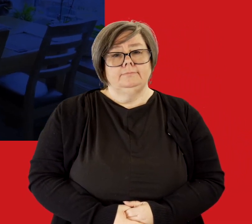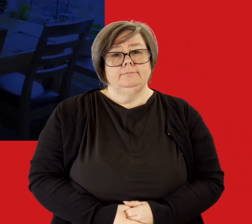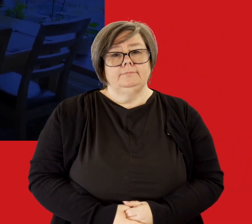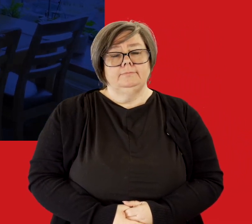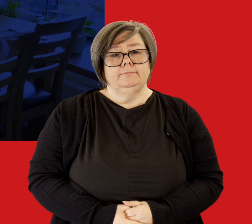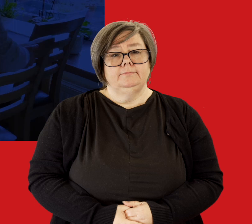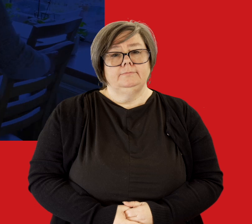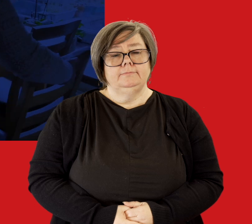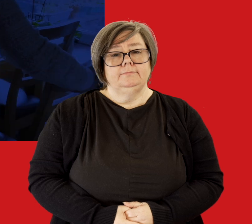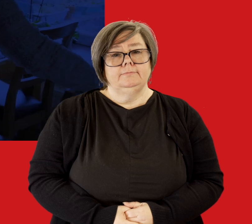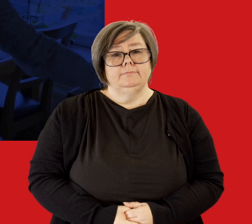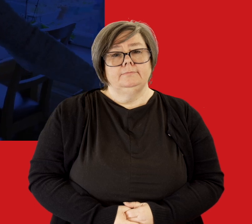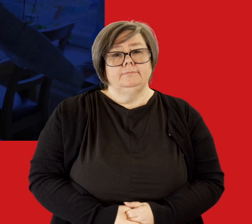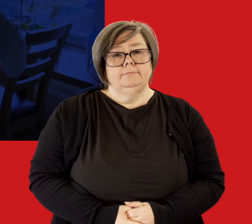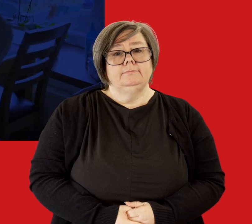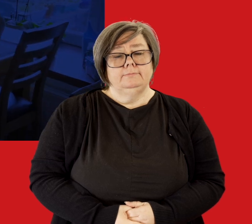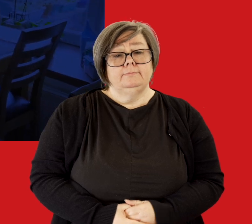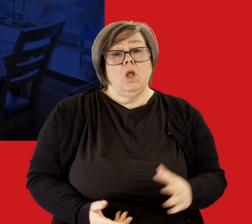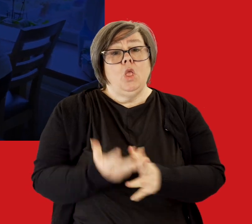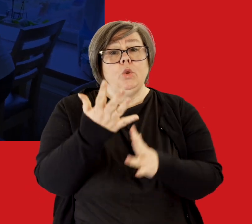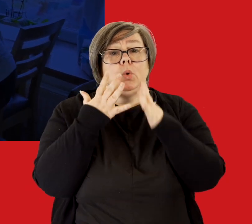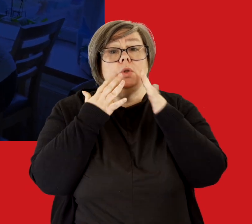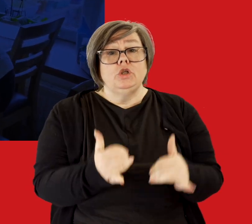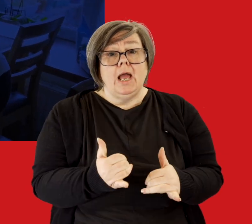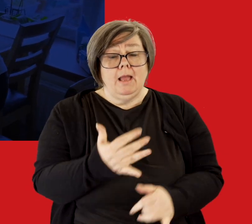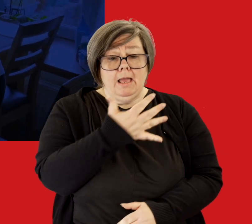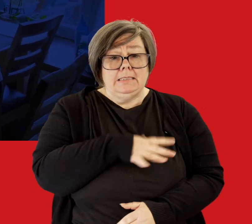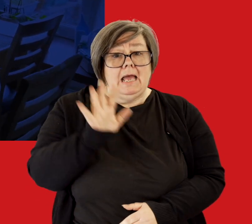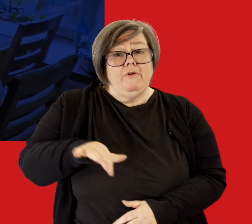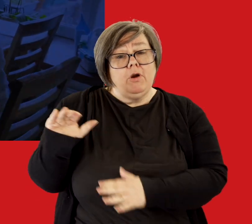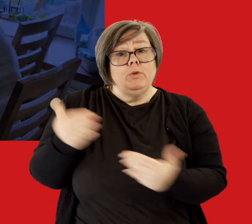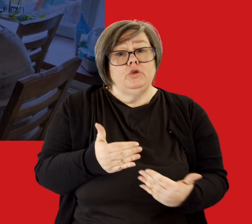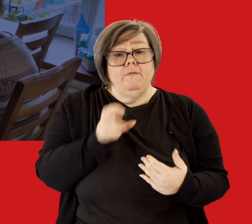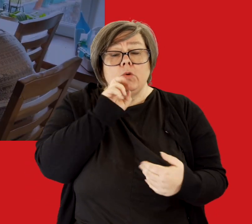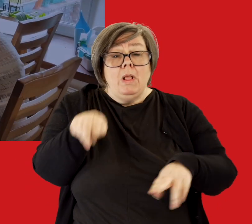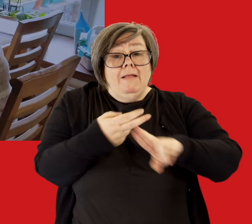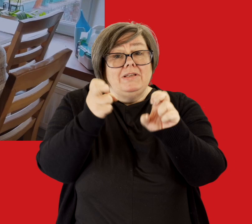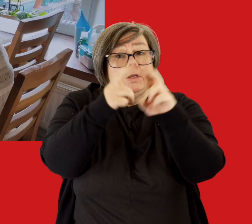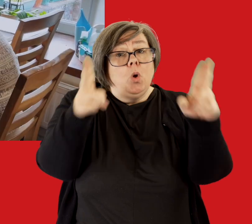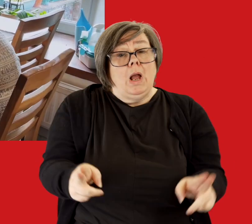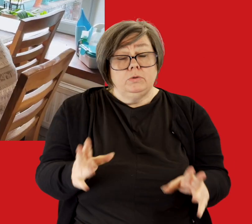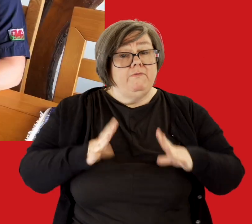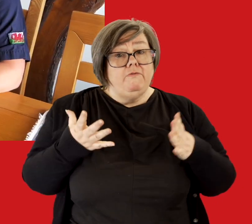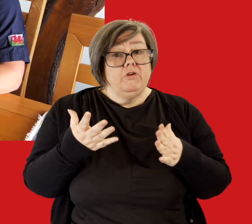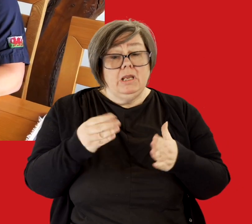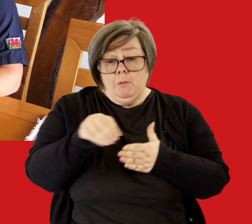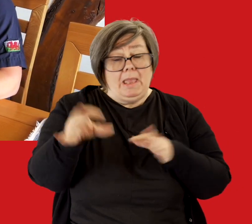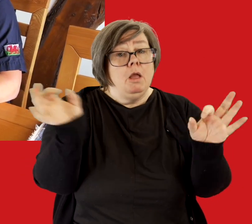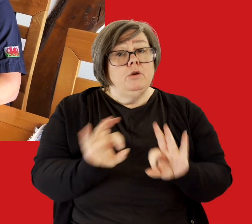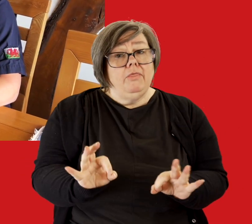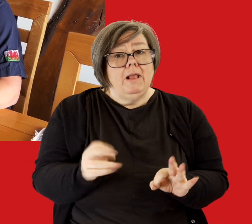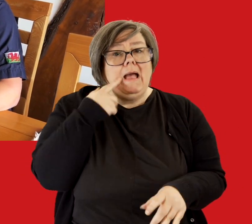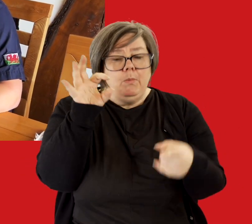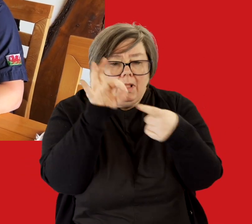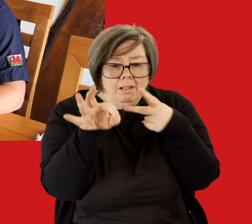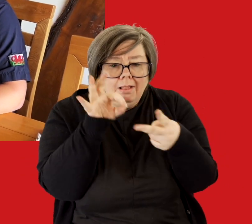gyda'ch manylion at dim 75 dim 73 dim 3 678. Yn ystod